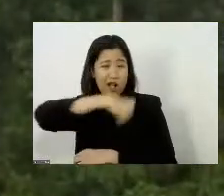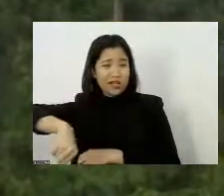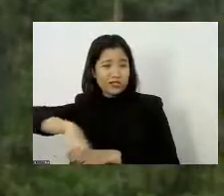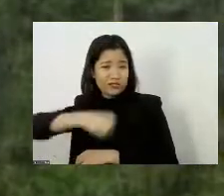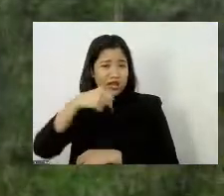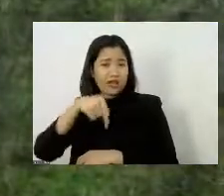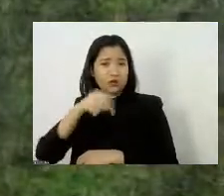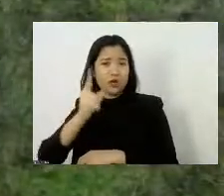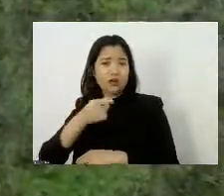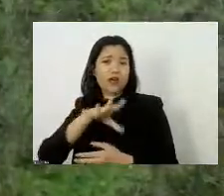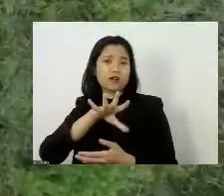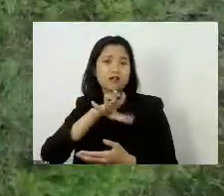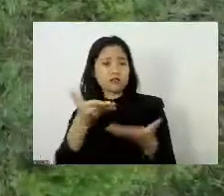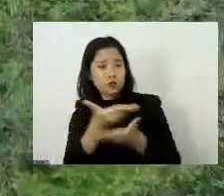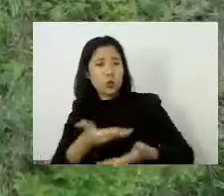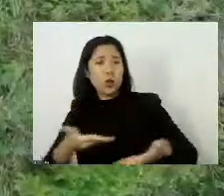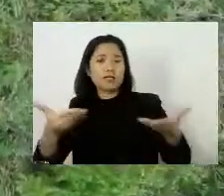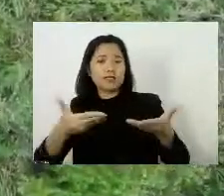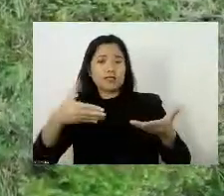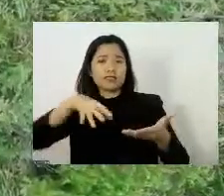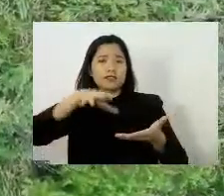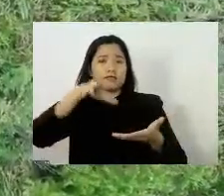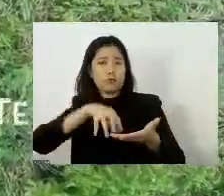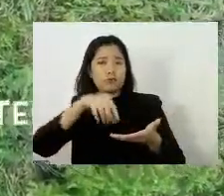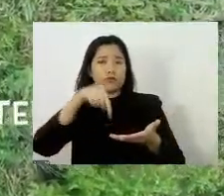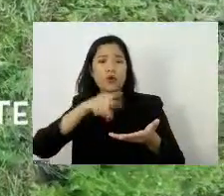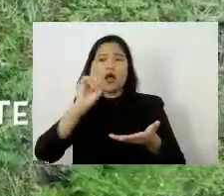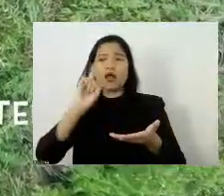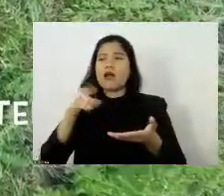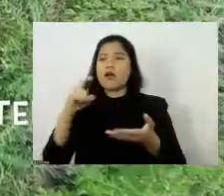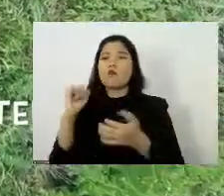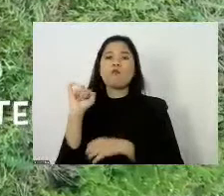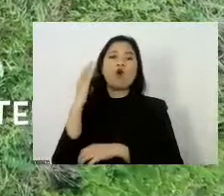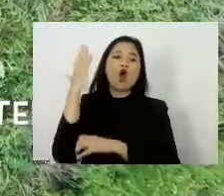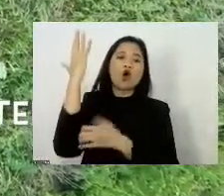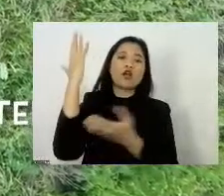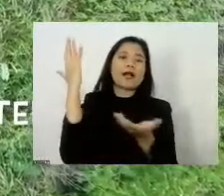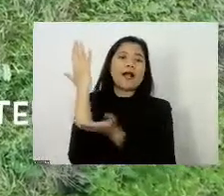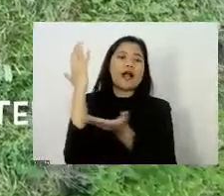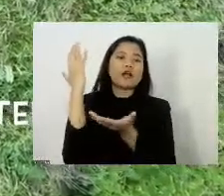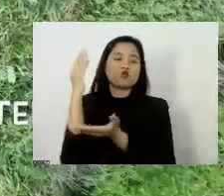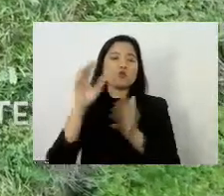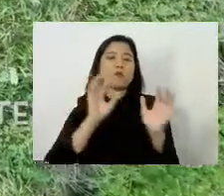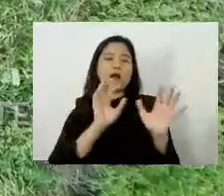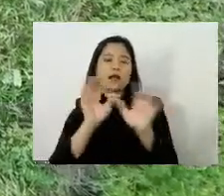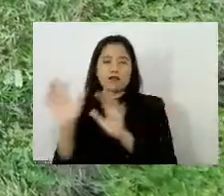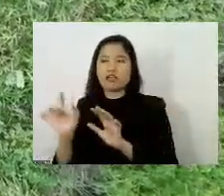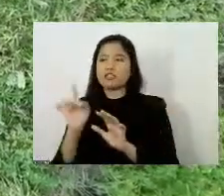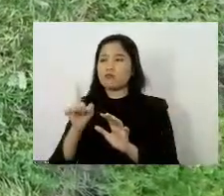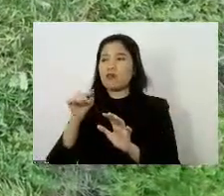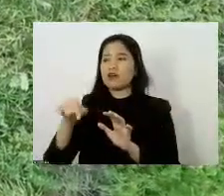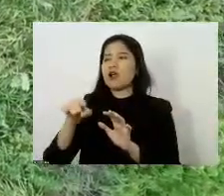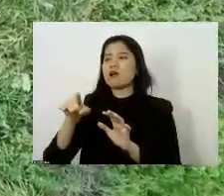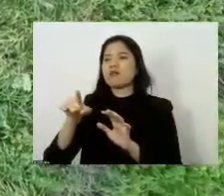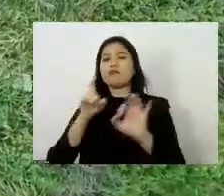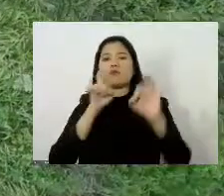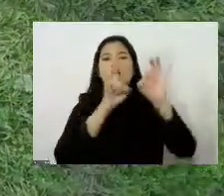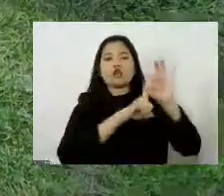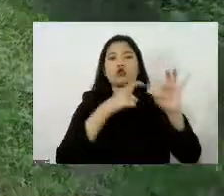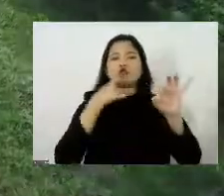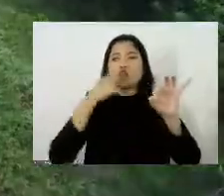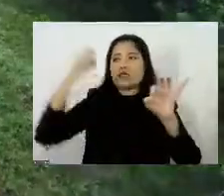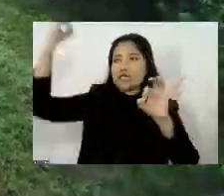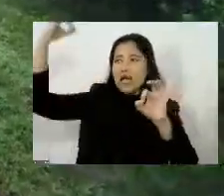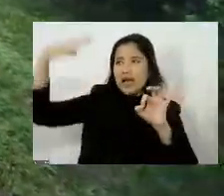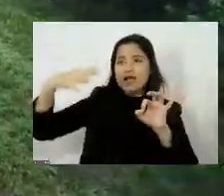habitat meningkatkan dan sitas pohon kayu karena berperan dalam pengaturan perolehan khayat ruang